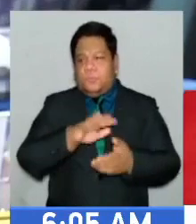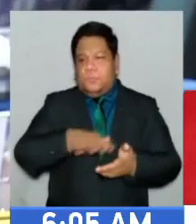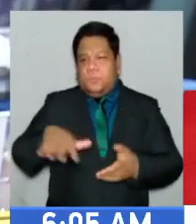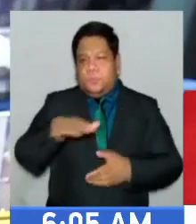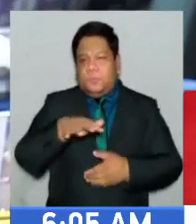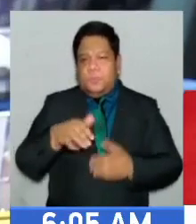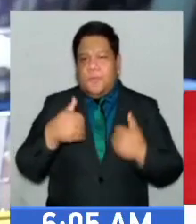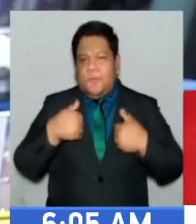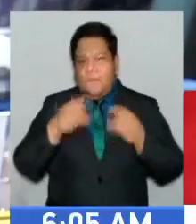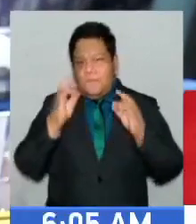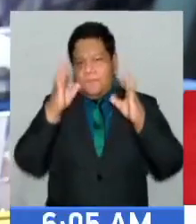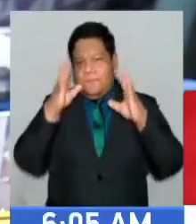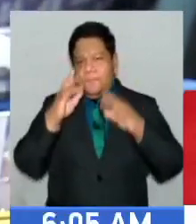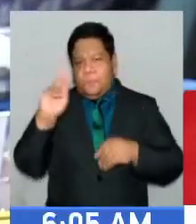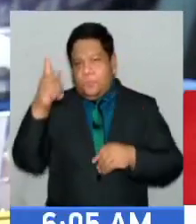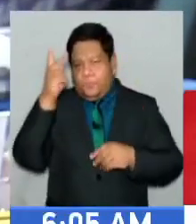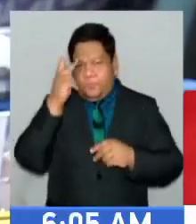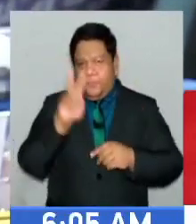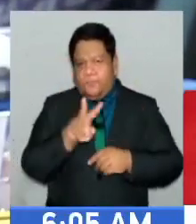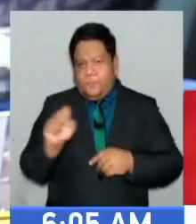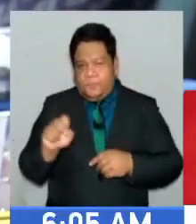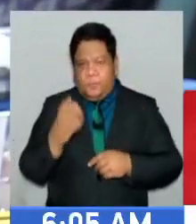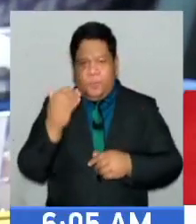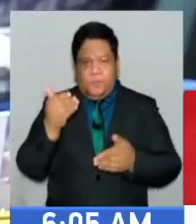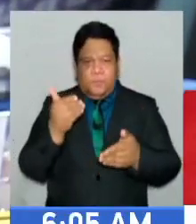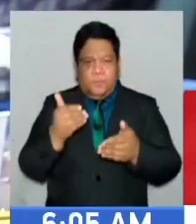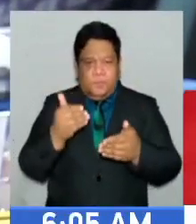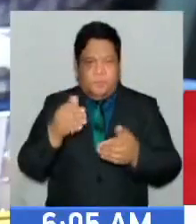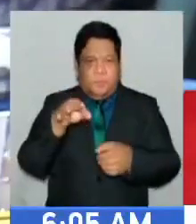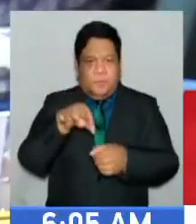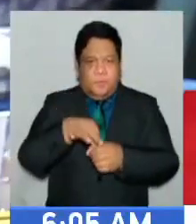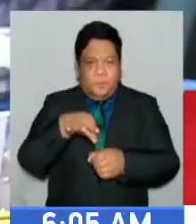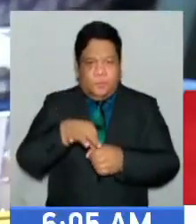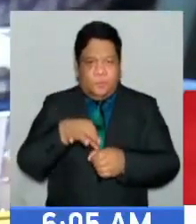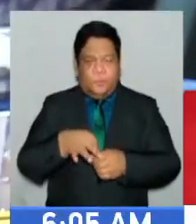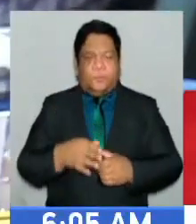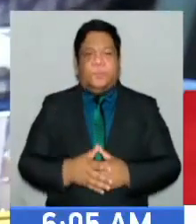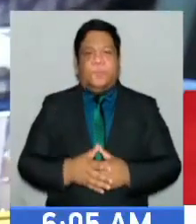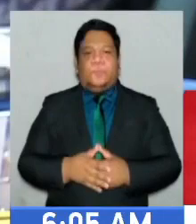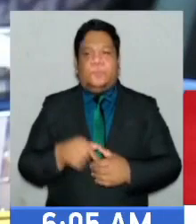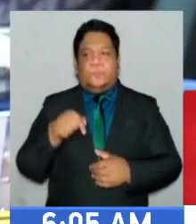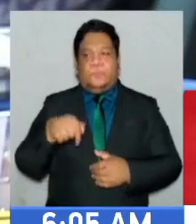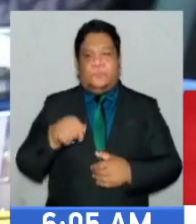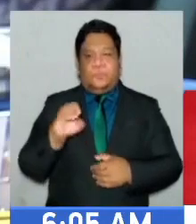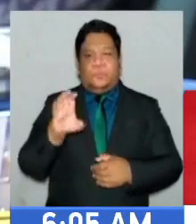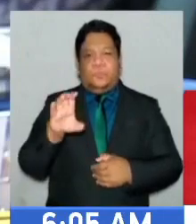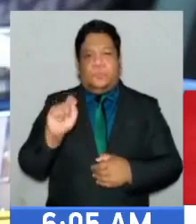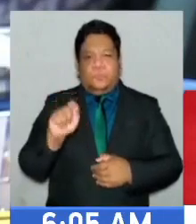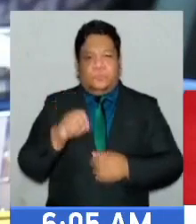the coming elections, Mr. Chair, this coming October